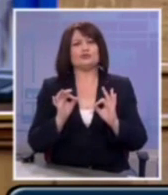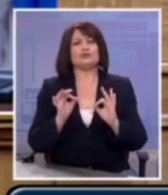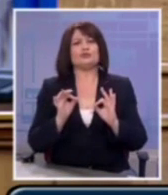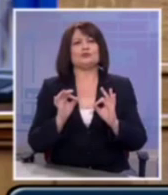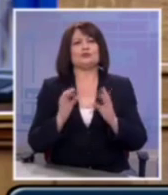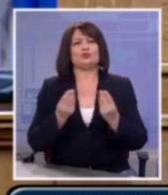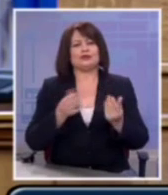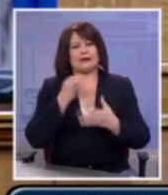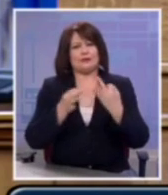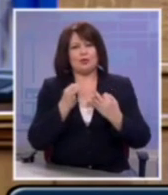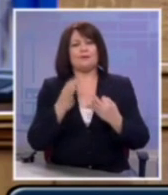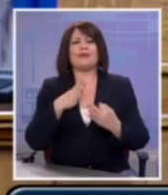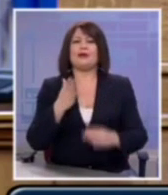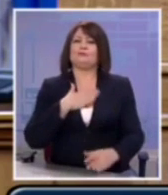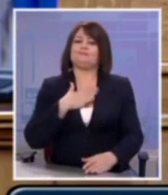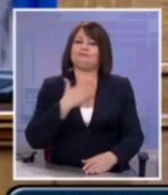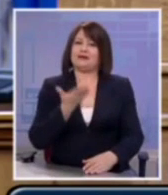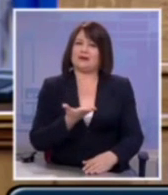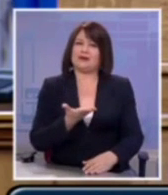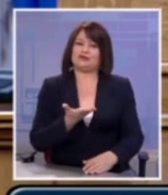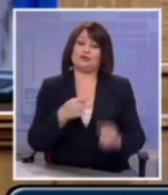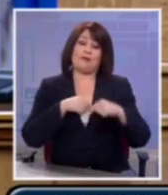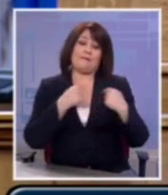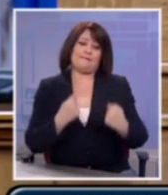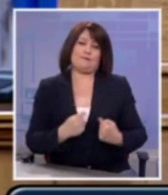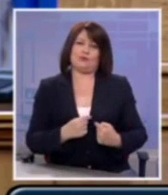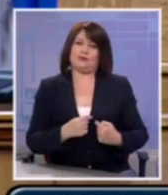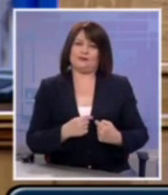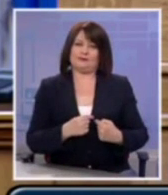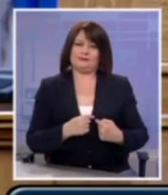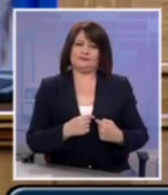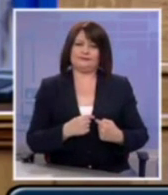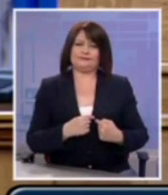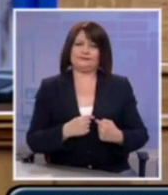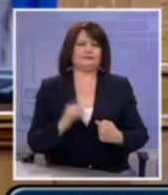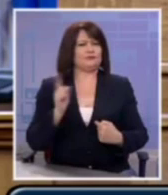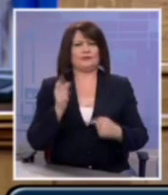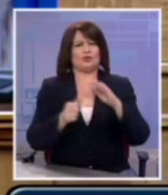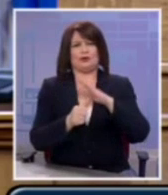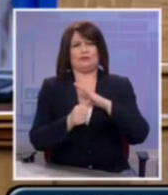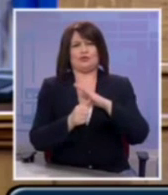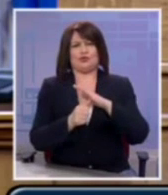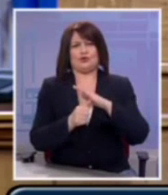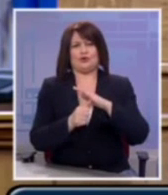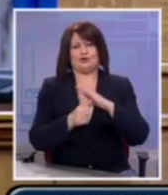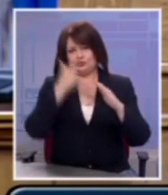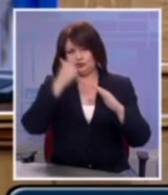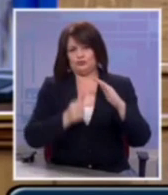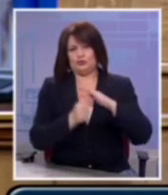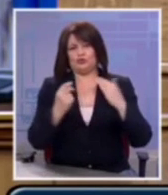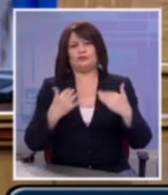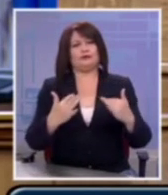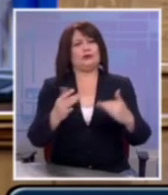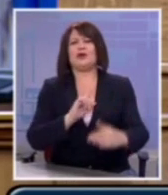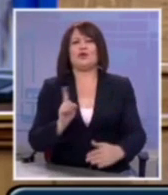στην ουσία, να ευχαριστήσω από καρδιάς, όχι ως πρόεδρος του Ελληνικού Κοινοβουλίου,